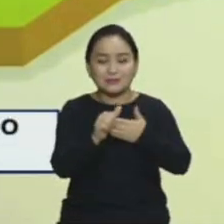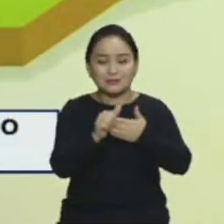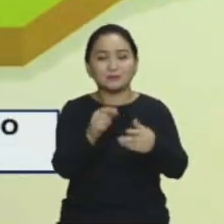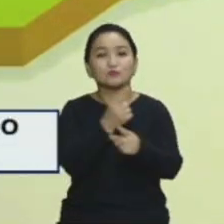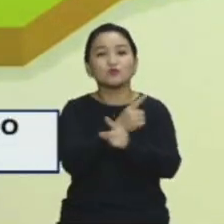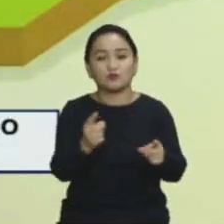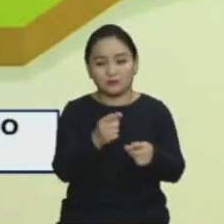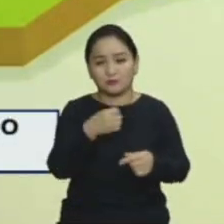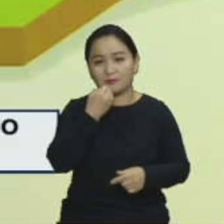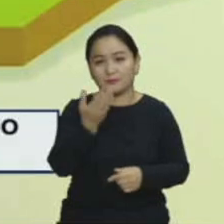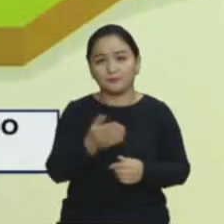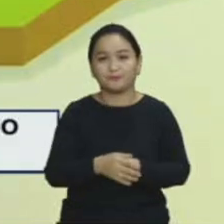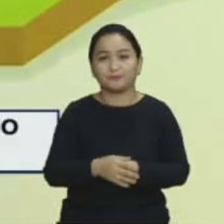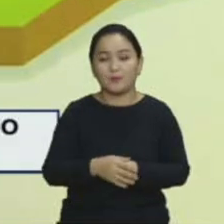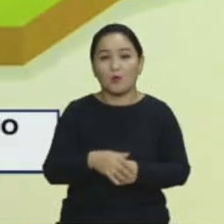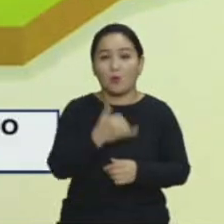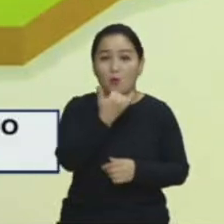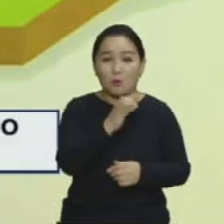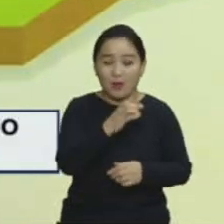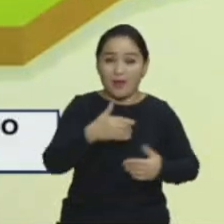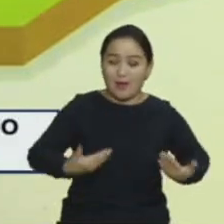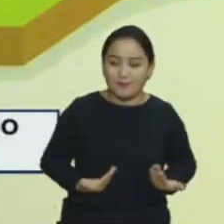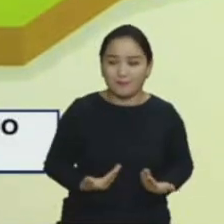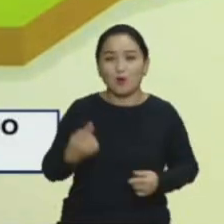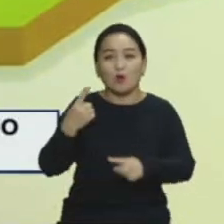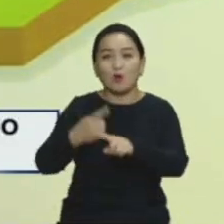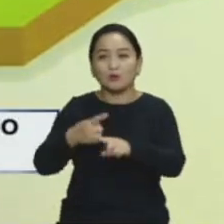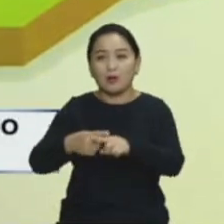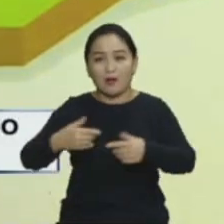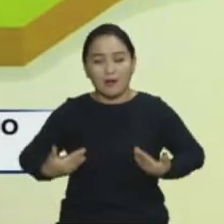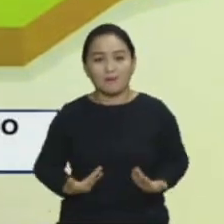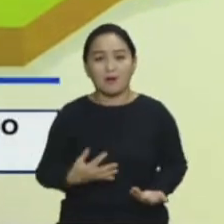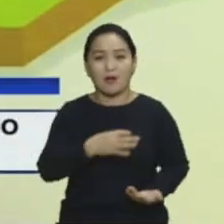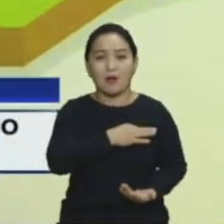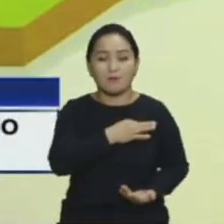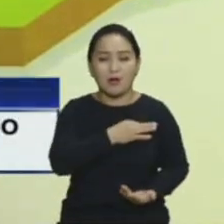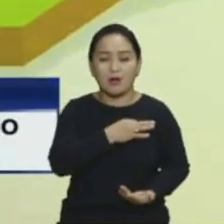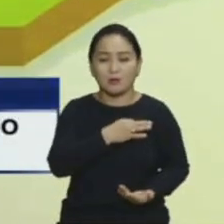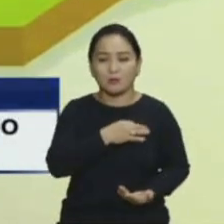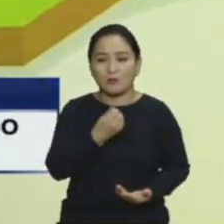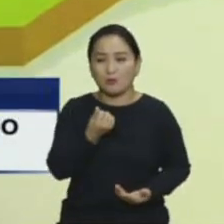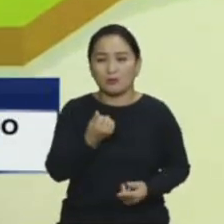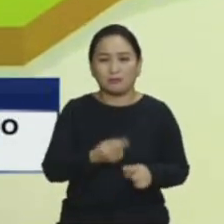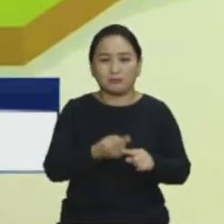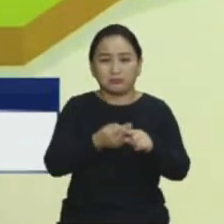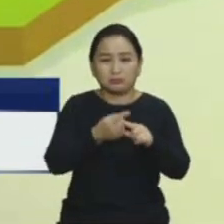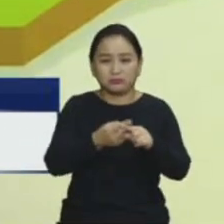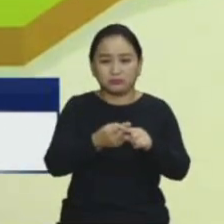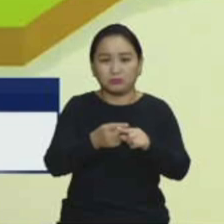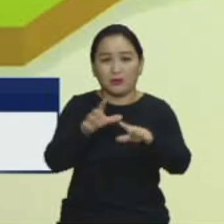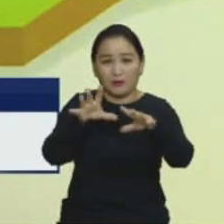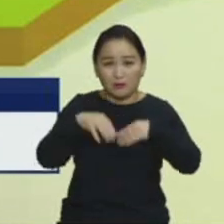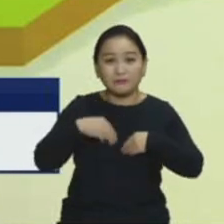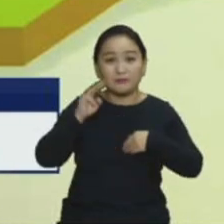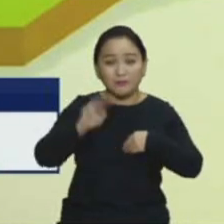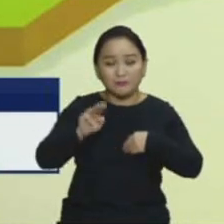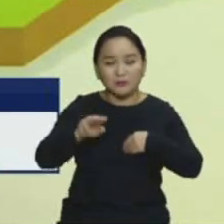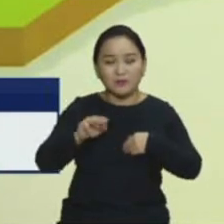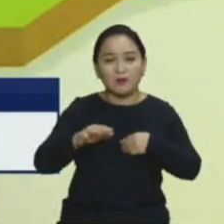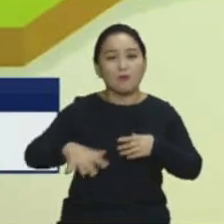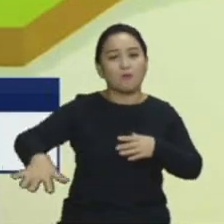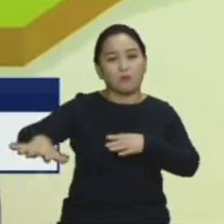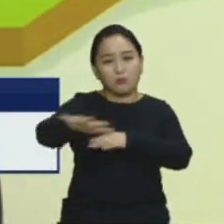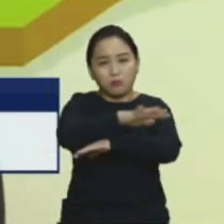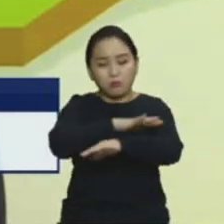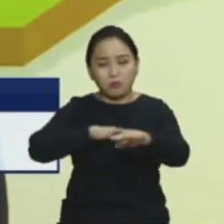хотод амьдардагч вэ? Хөдөө амьдардагч вэ? Үнийн өсөлтөнд ижилхэн 30% нэрэгцсэн. Тийм учраас улсын төсөв дээр дор хаяж 30% бүх хүмүүсийн цалин